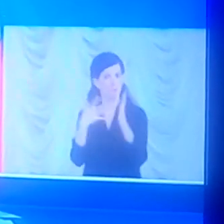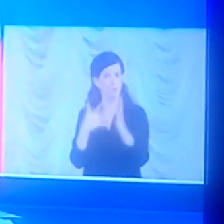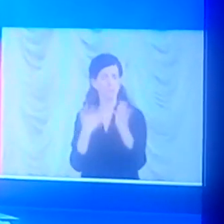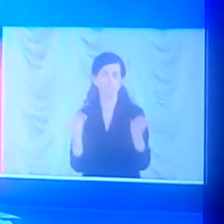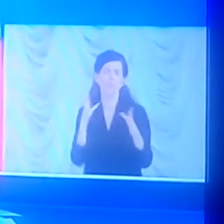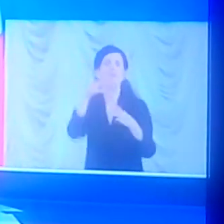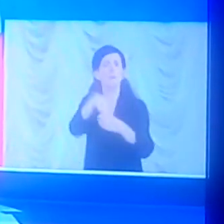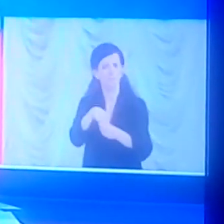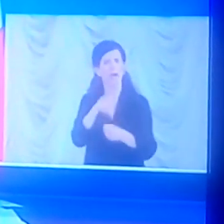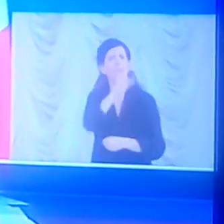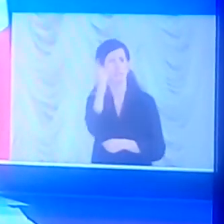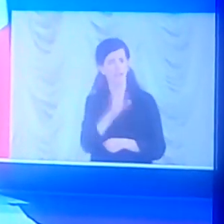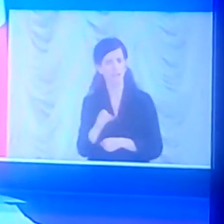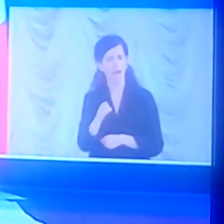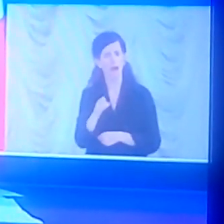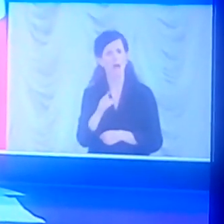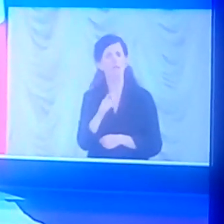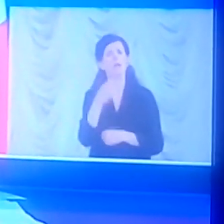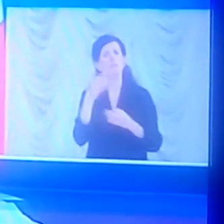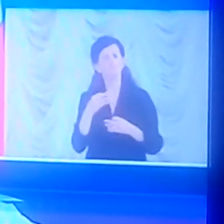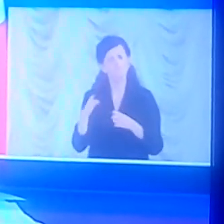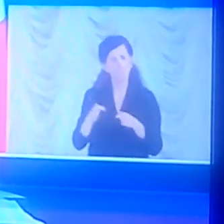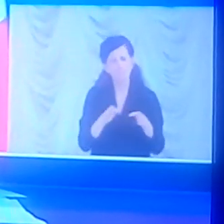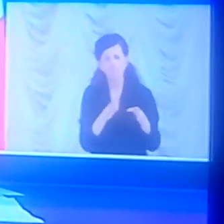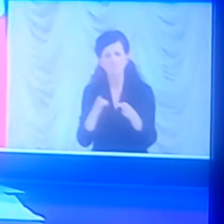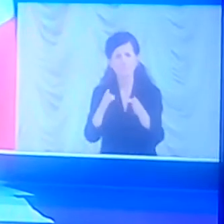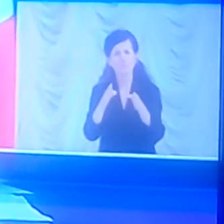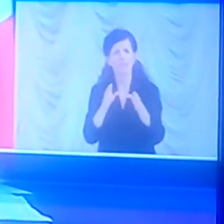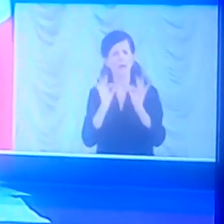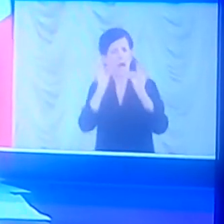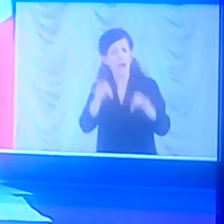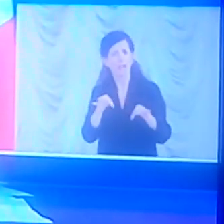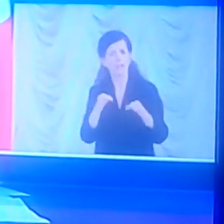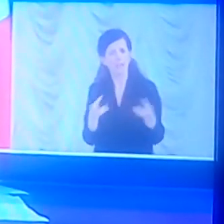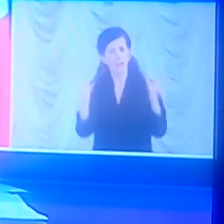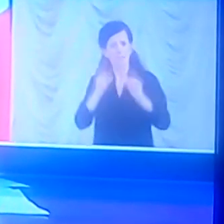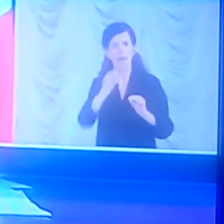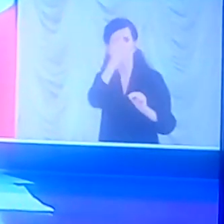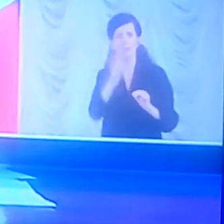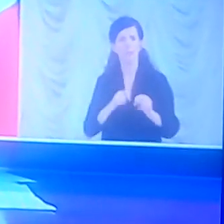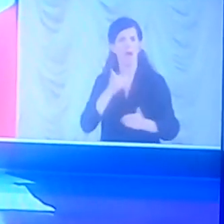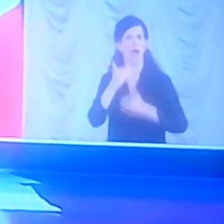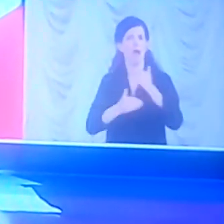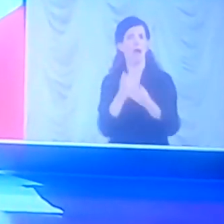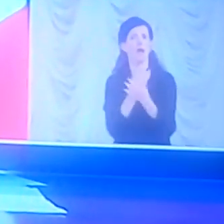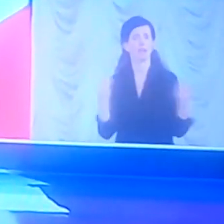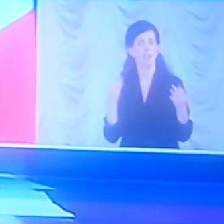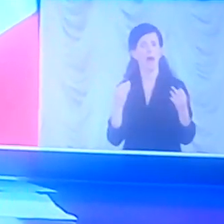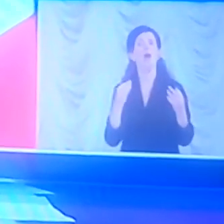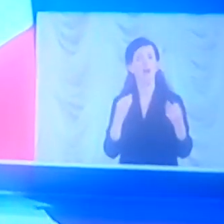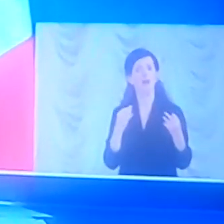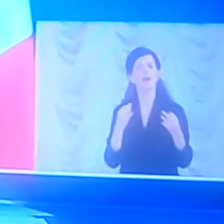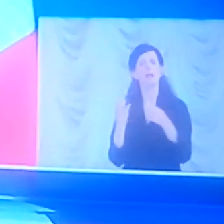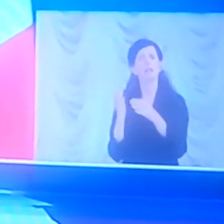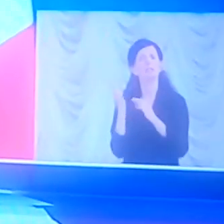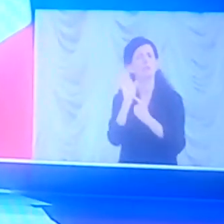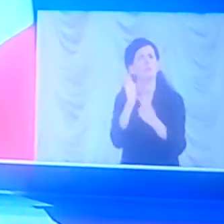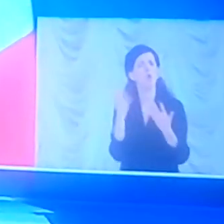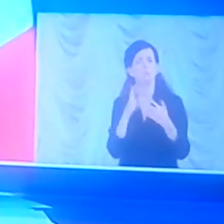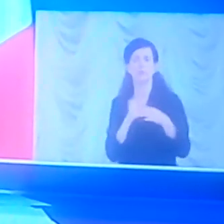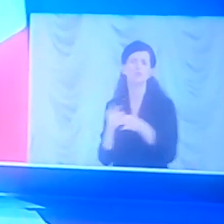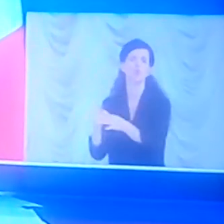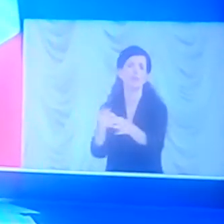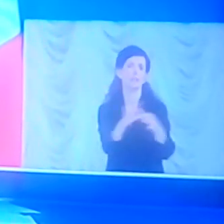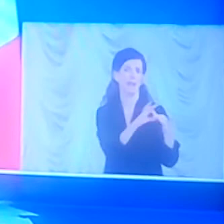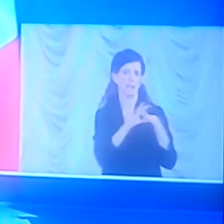percorrere una strada più rapida per la ripresa nel segno della solidarietà. E questo è stato possibile grazie a